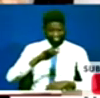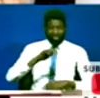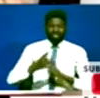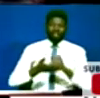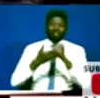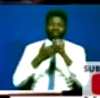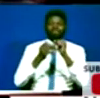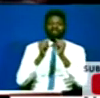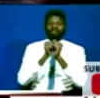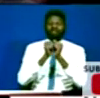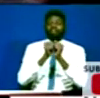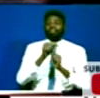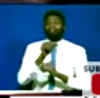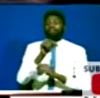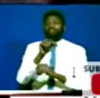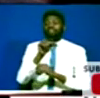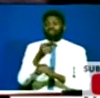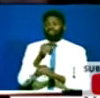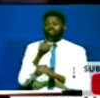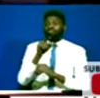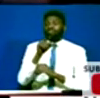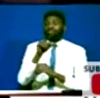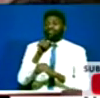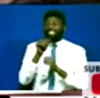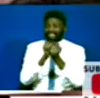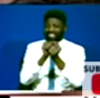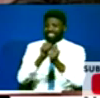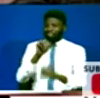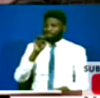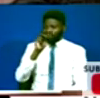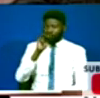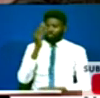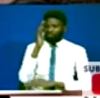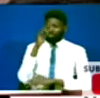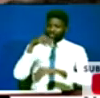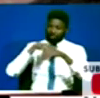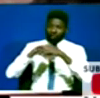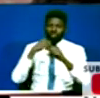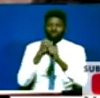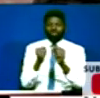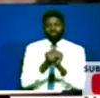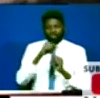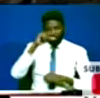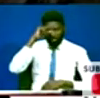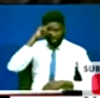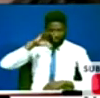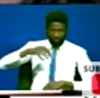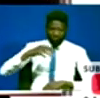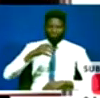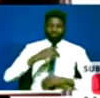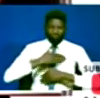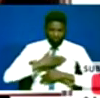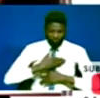yetu ya Nairobi chini ya governor wetu mheshimiwa Sakaja. Nimemuuliza ya kwamba